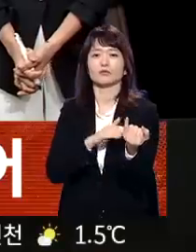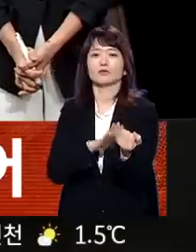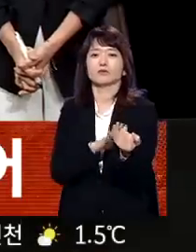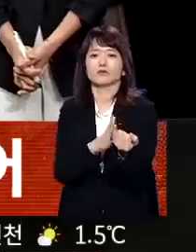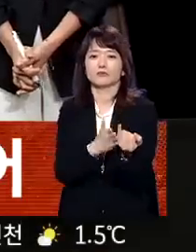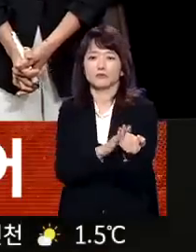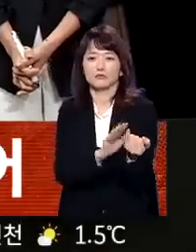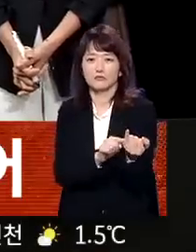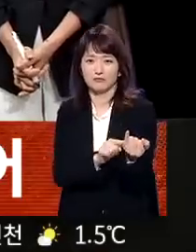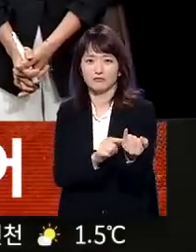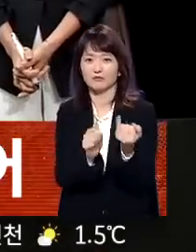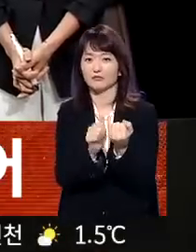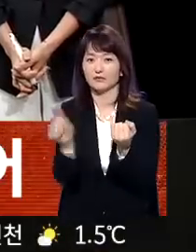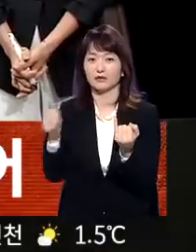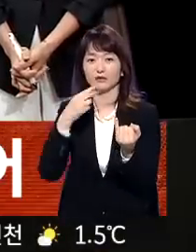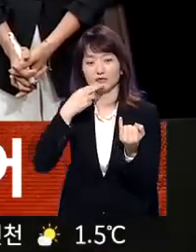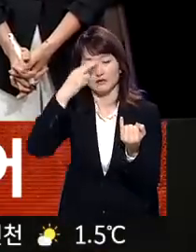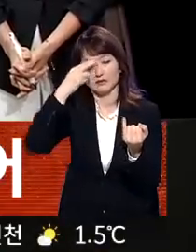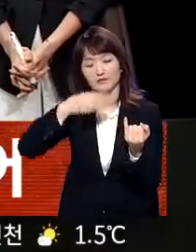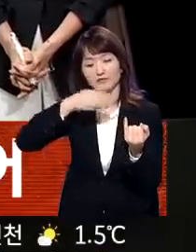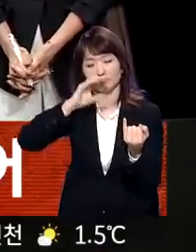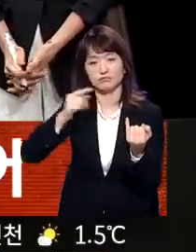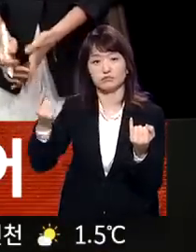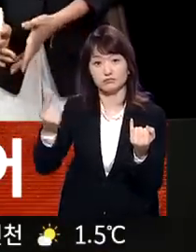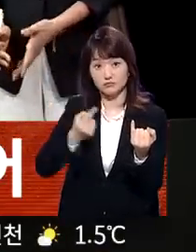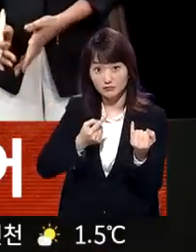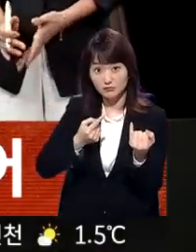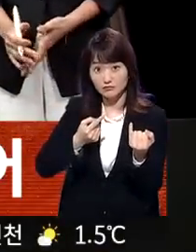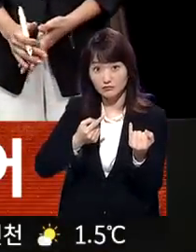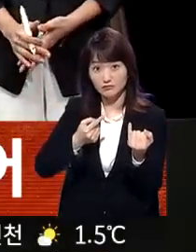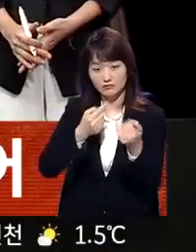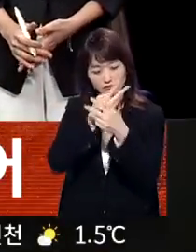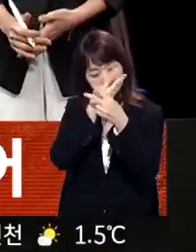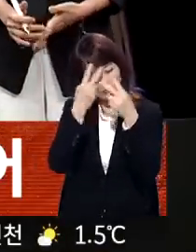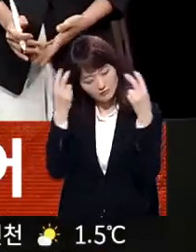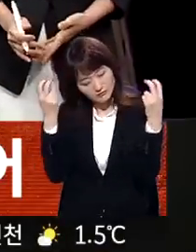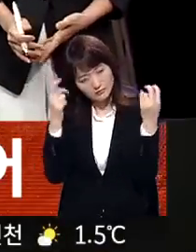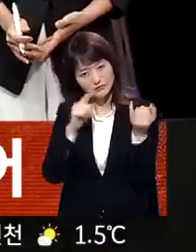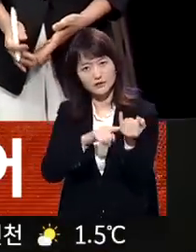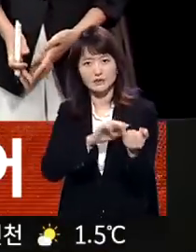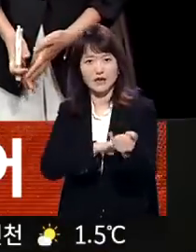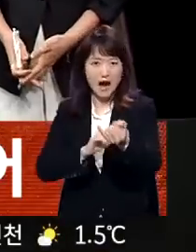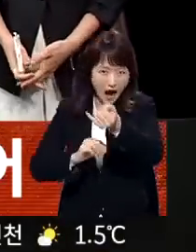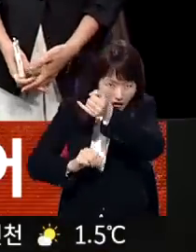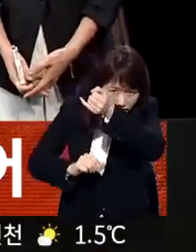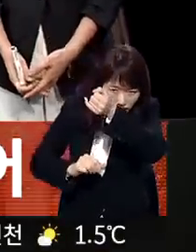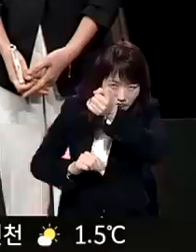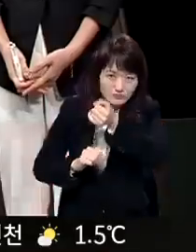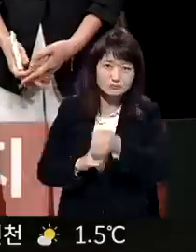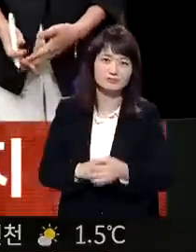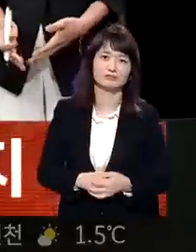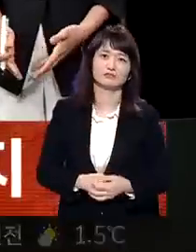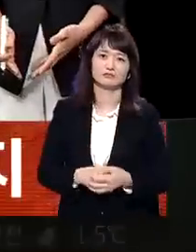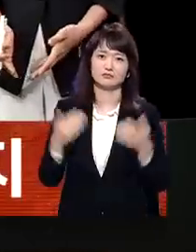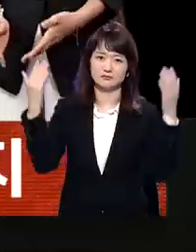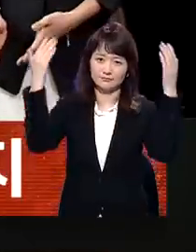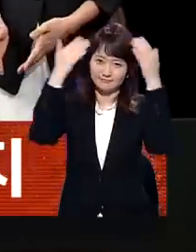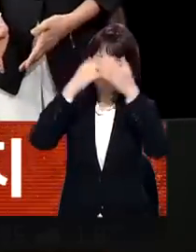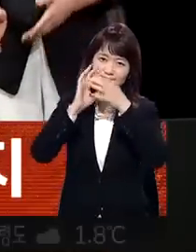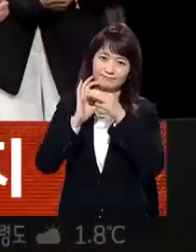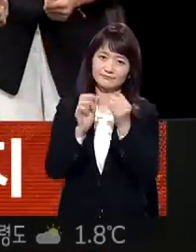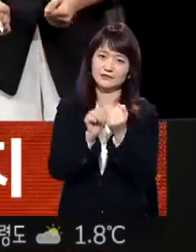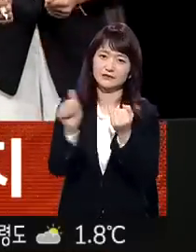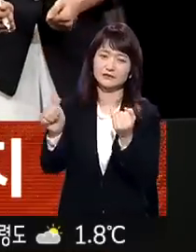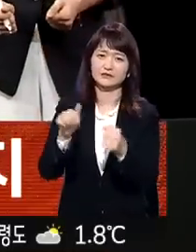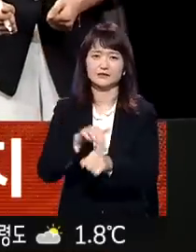겁니다. 심지어 남편이 술이라도 먹고 들어오는 날이면 이 잘 때 신 씨 팔뚝을 물기까지 한다는데 이 밤마다 계속되는